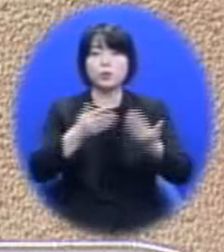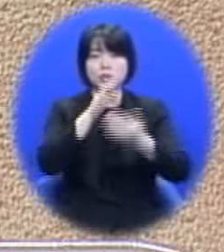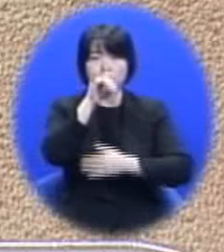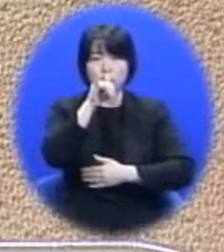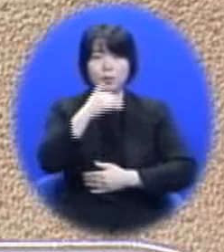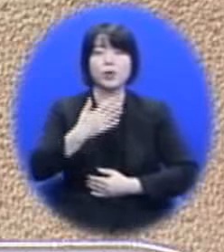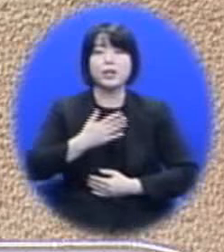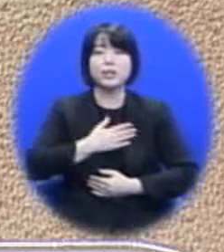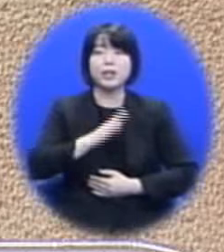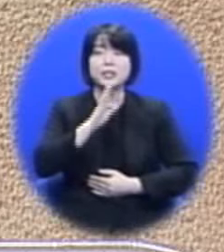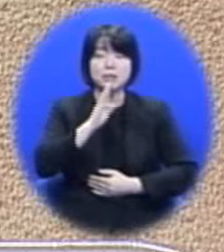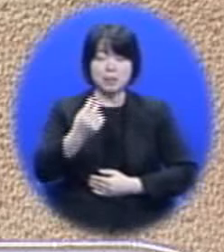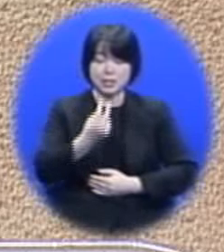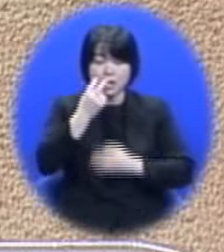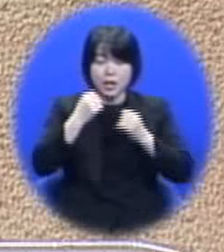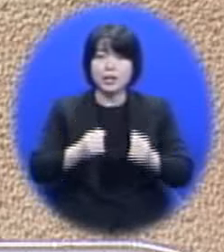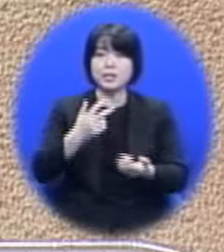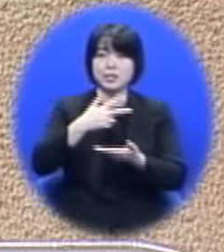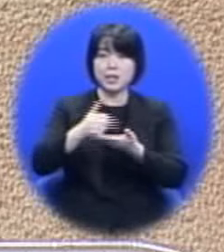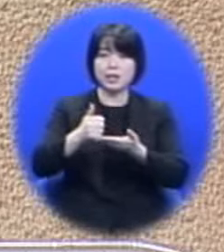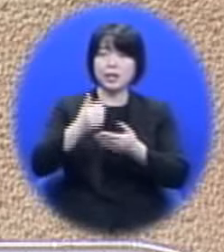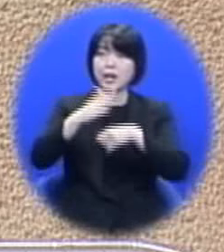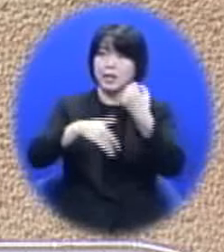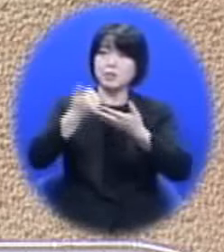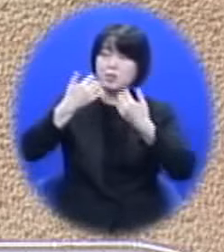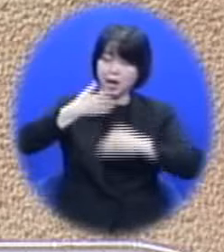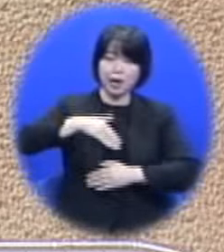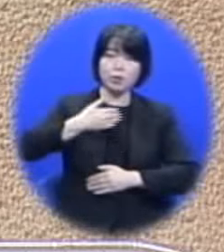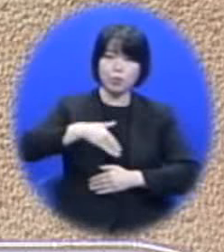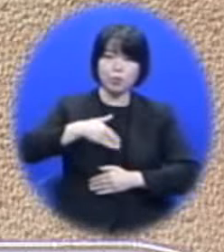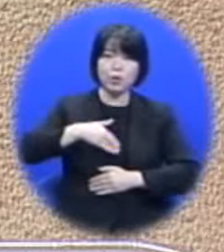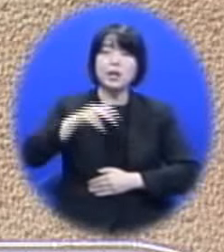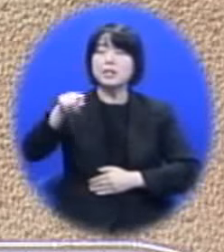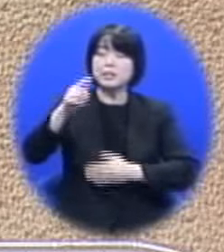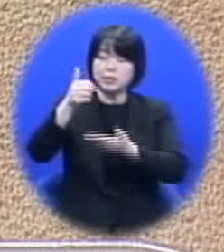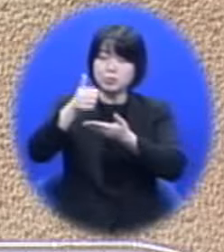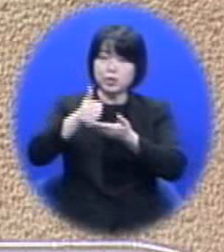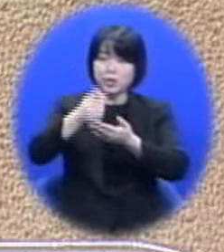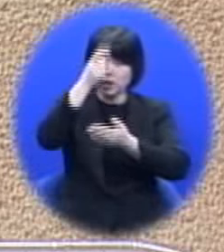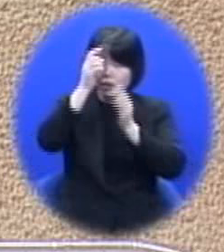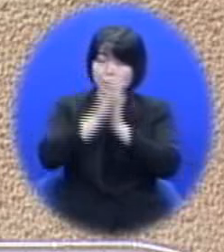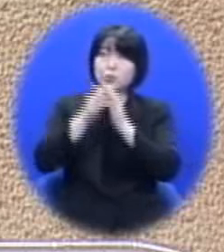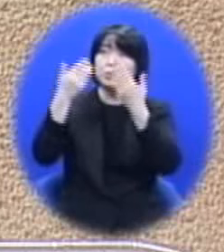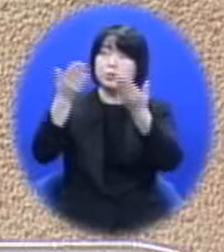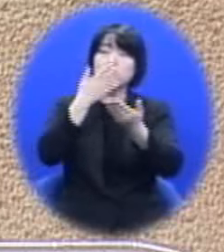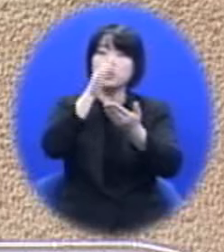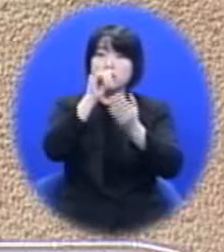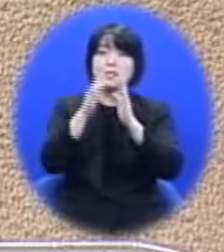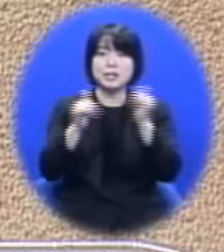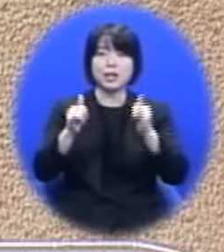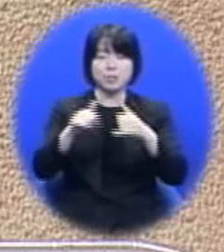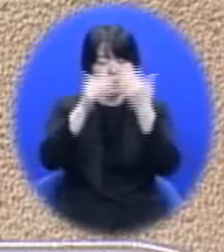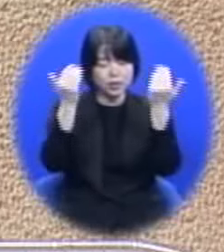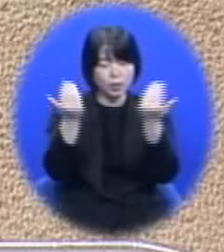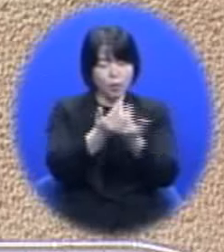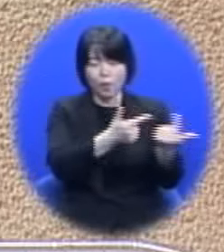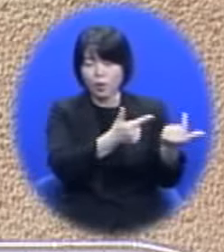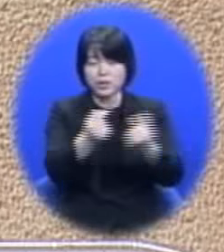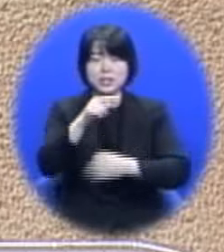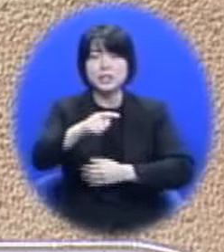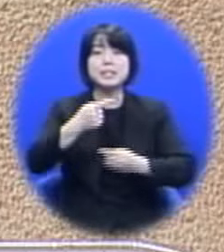내가 정말 살아계신 하나님을 알고 그리고 그분에게 기도할 수 있는 사람은 다 이 경험을 해요.